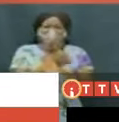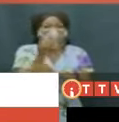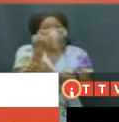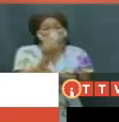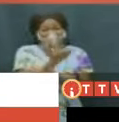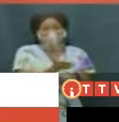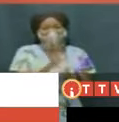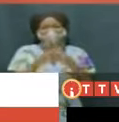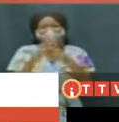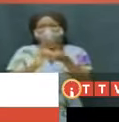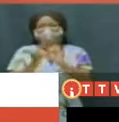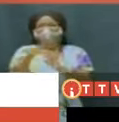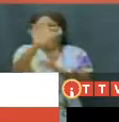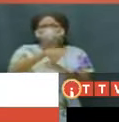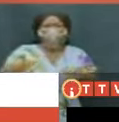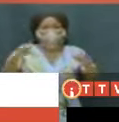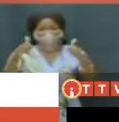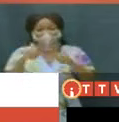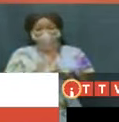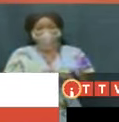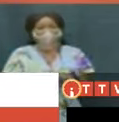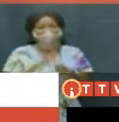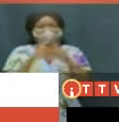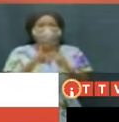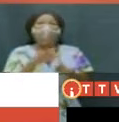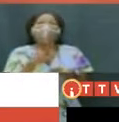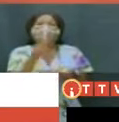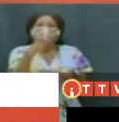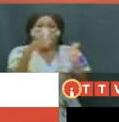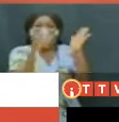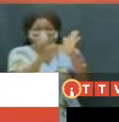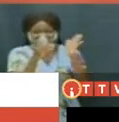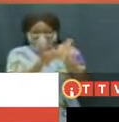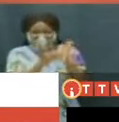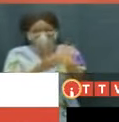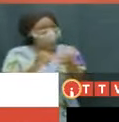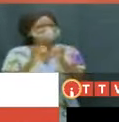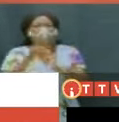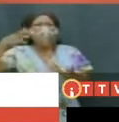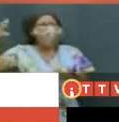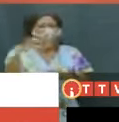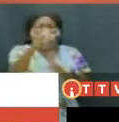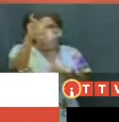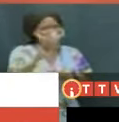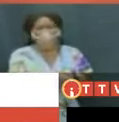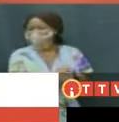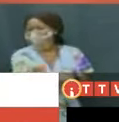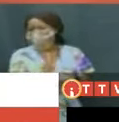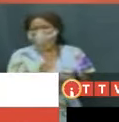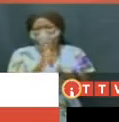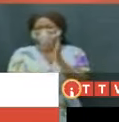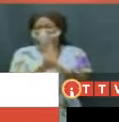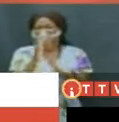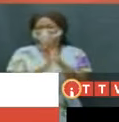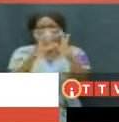tibwereze mobwereza ndi kubwerezanso kuti sitikuumiriza palibe amene akuumirizidwa ayi a